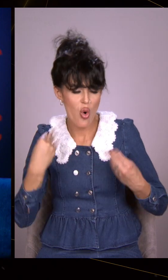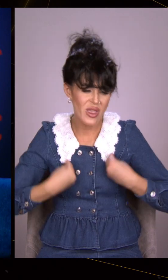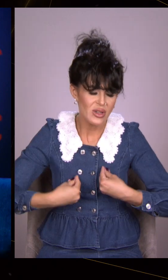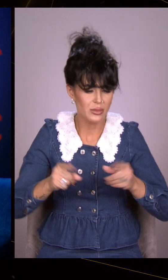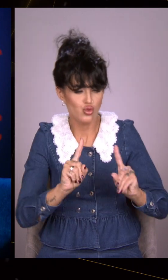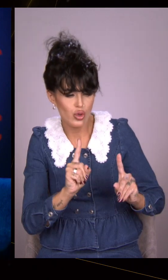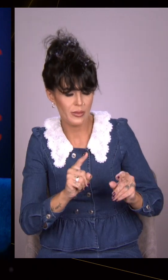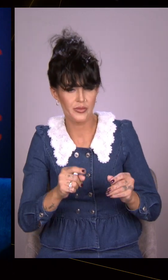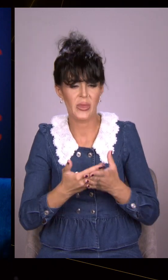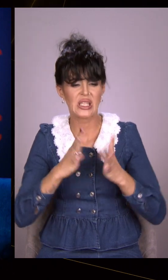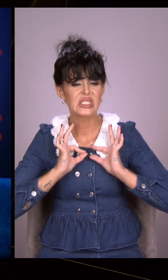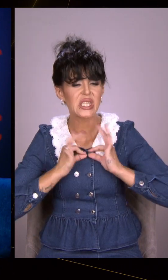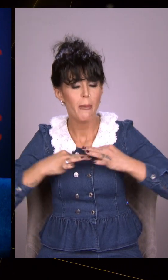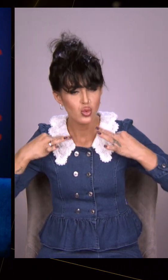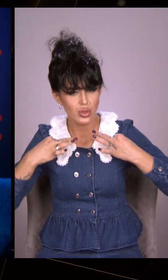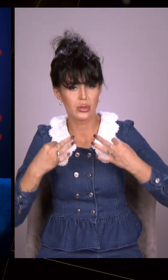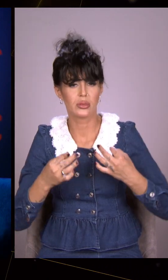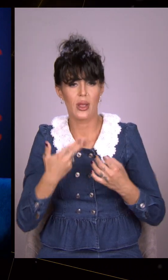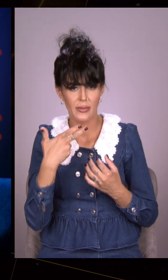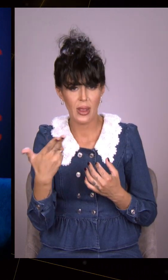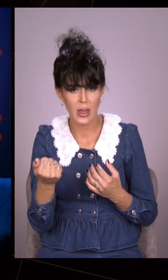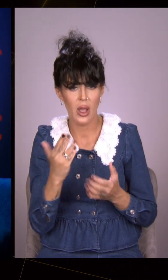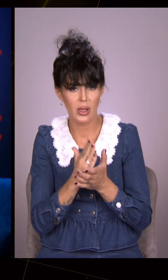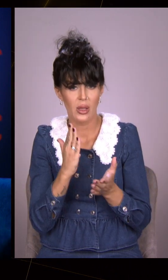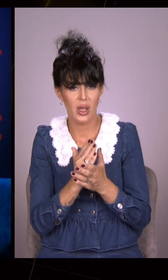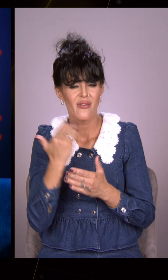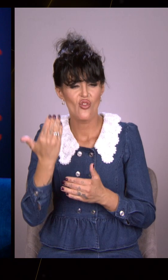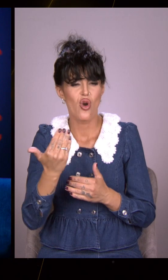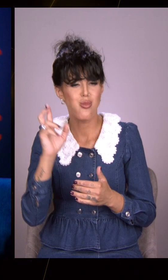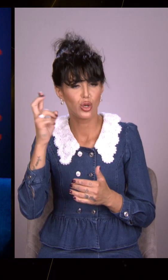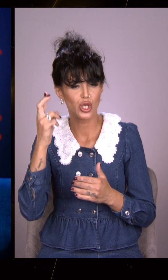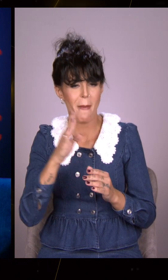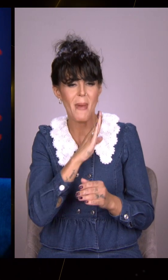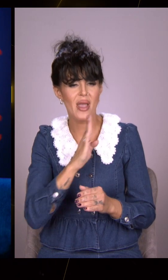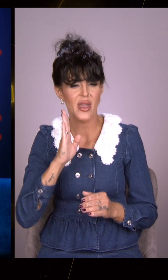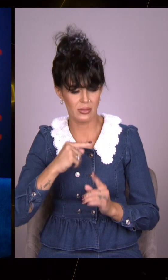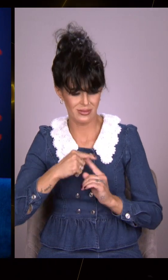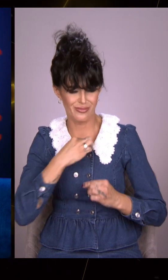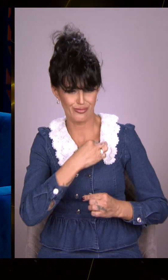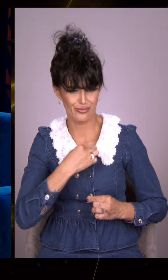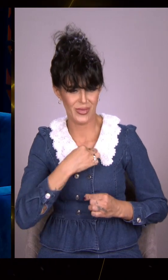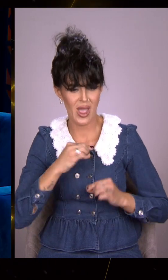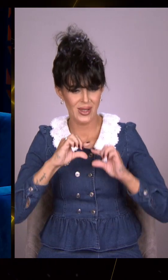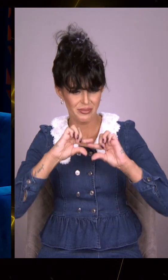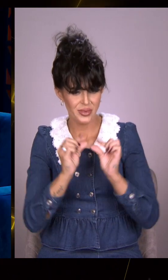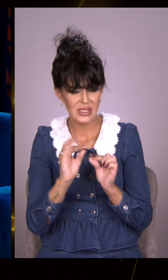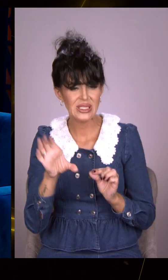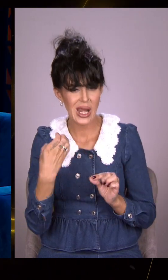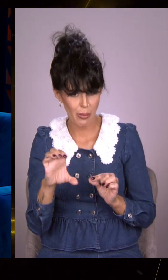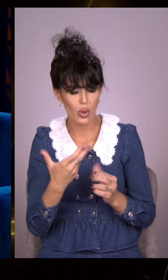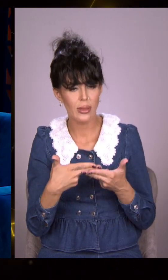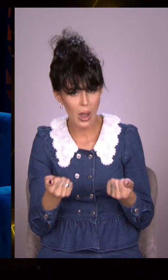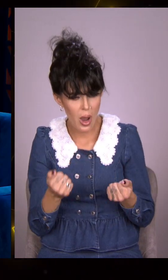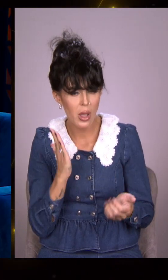На ній була цепочка. Я сказала, що є цепочка з Божою матір'ю. Із срібла. Як вони виглядали, я